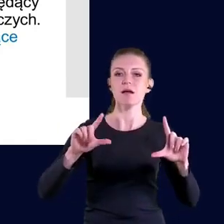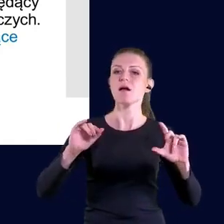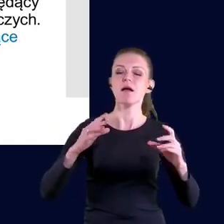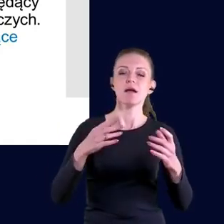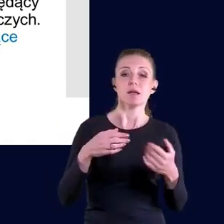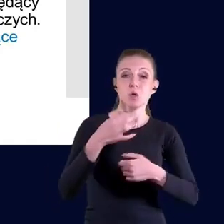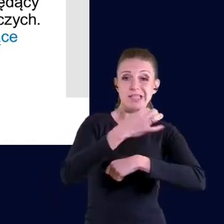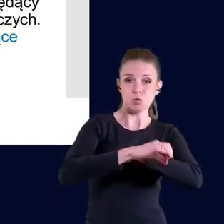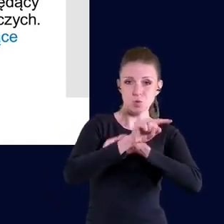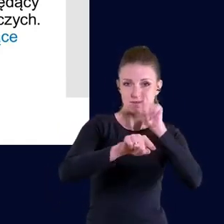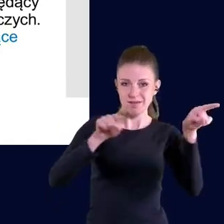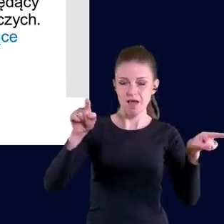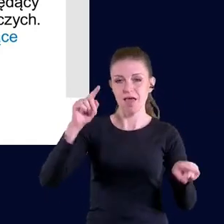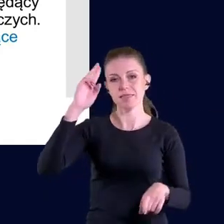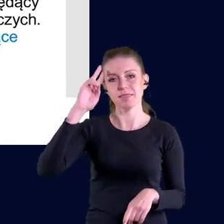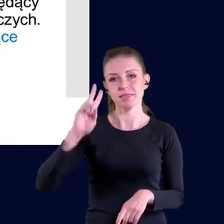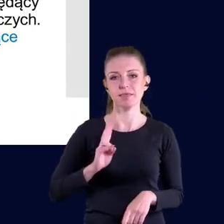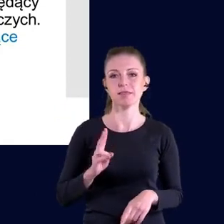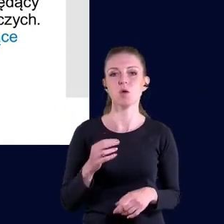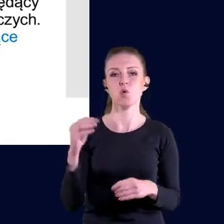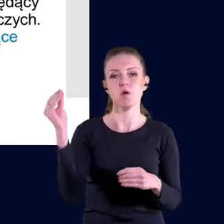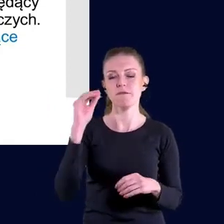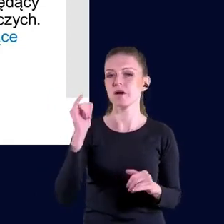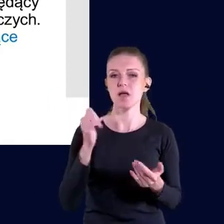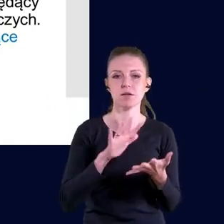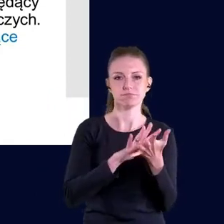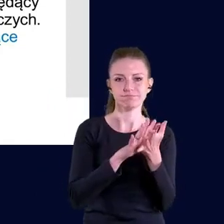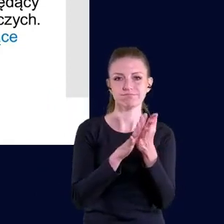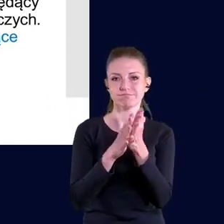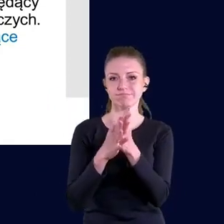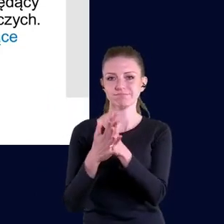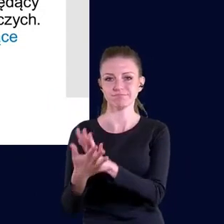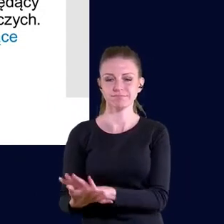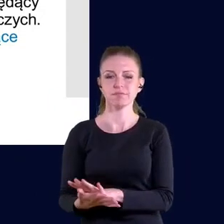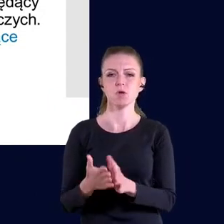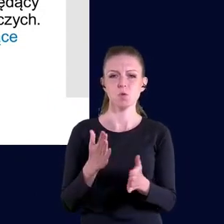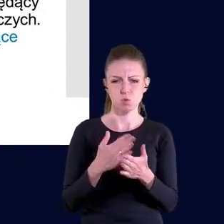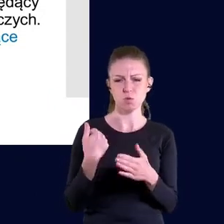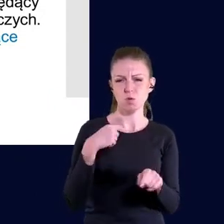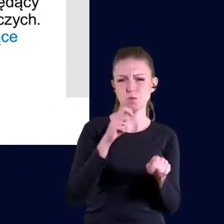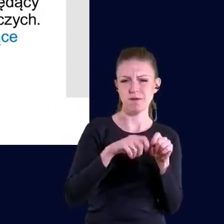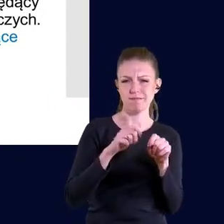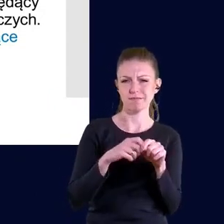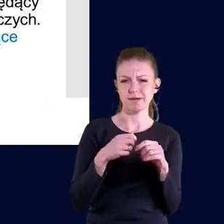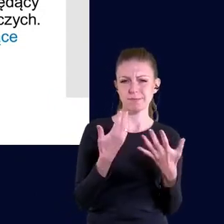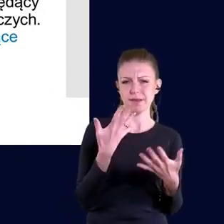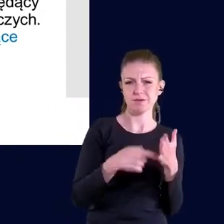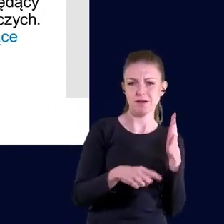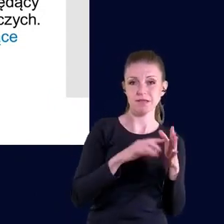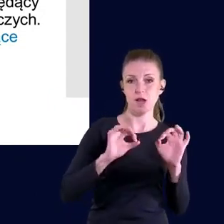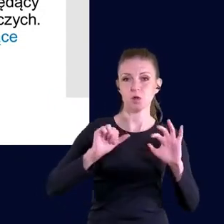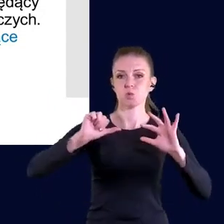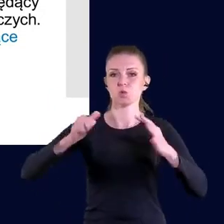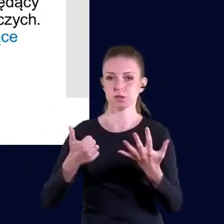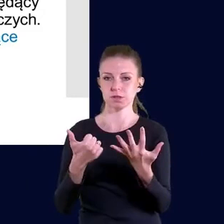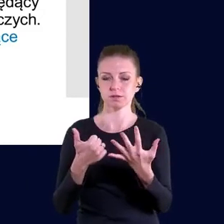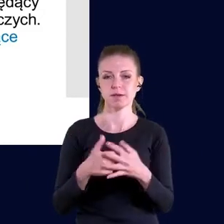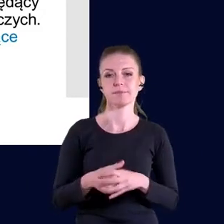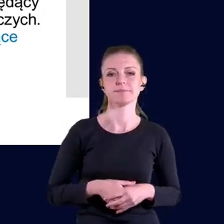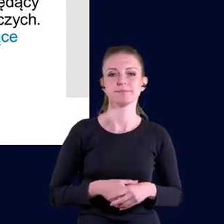instytucji naukowych w kierunku otwartej nauki to była już szósta edycja i po raz pierwszy przyjęta w niej perspektywę